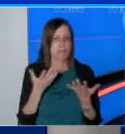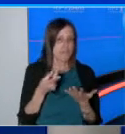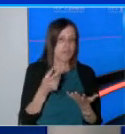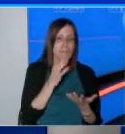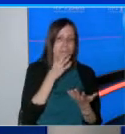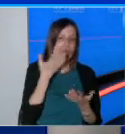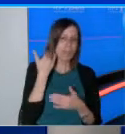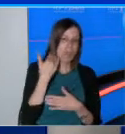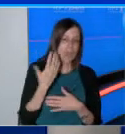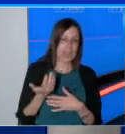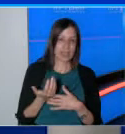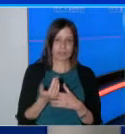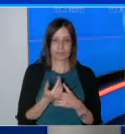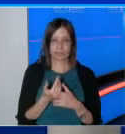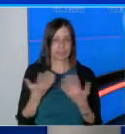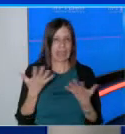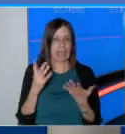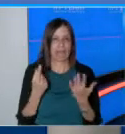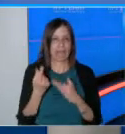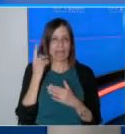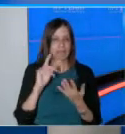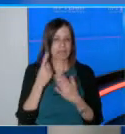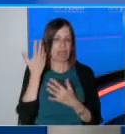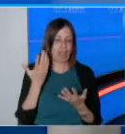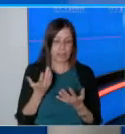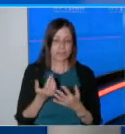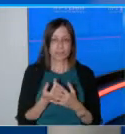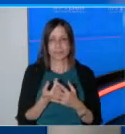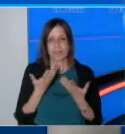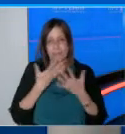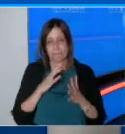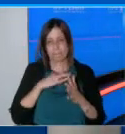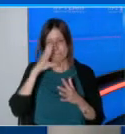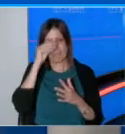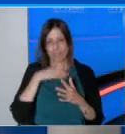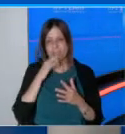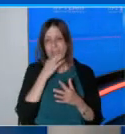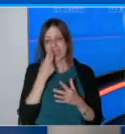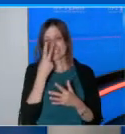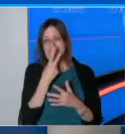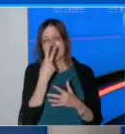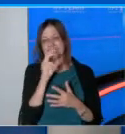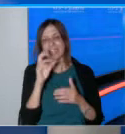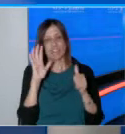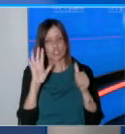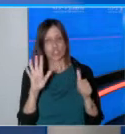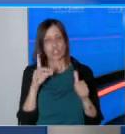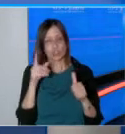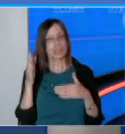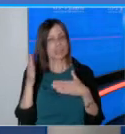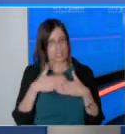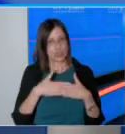בן כמה הוא היה, ואיך זה קרה? אבא שלי הוא בן 26, הוא